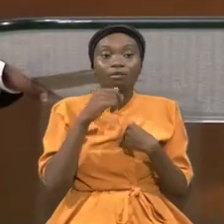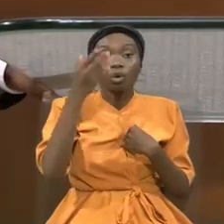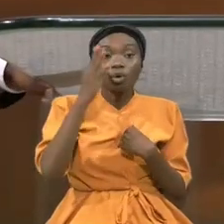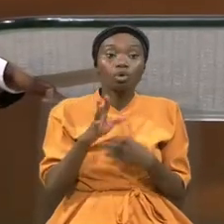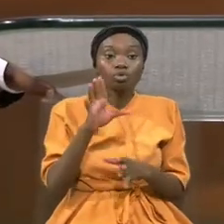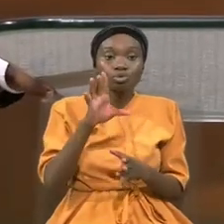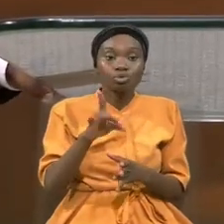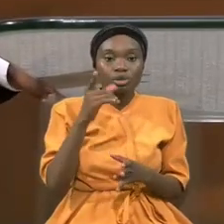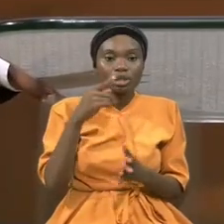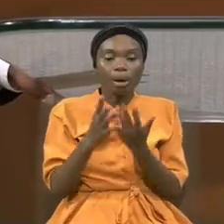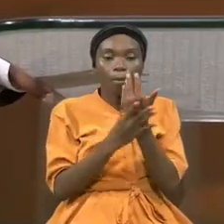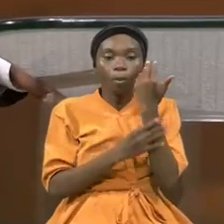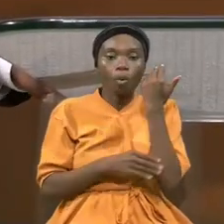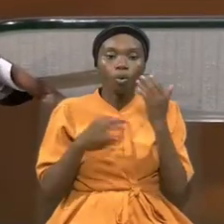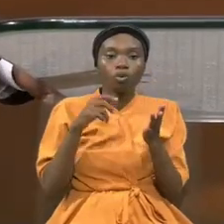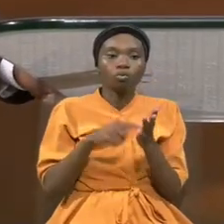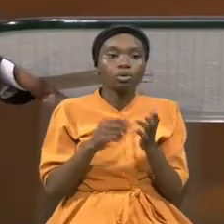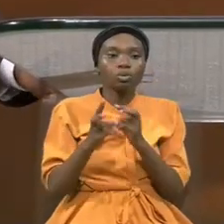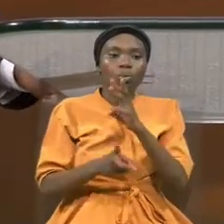Dieu n'a-t-il pas